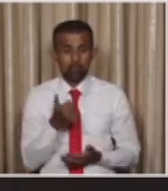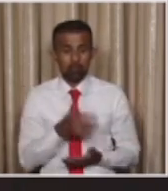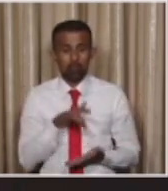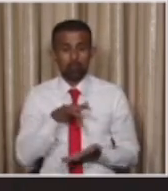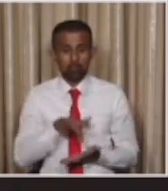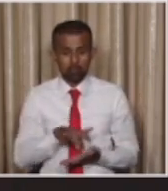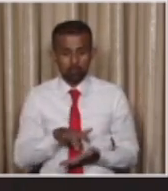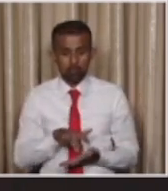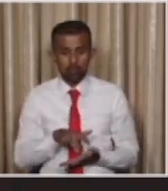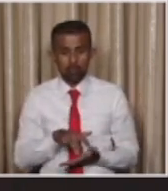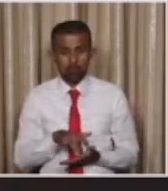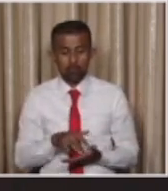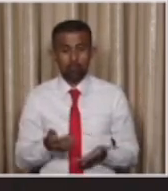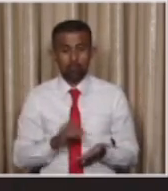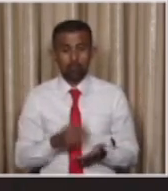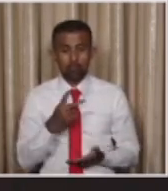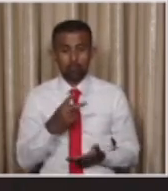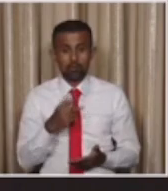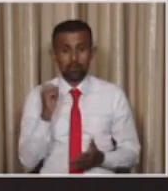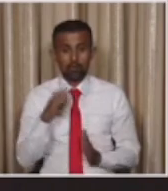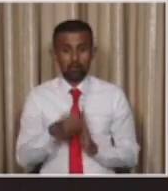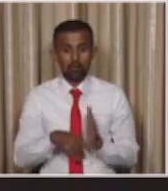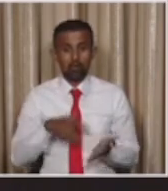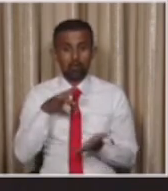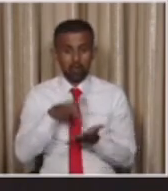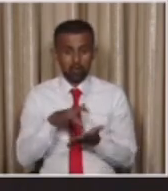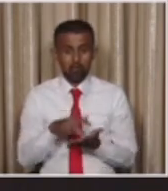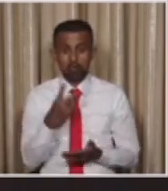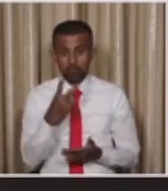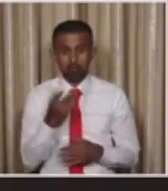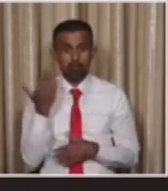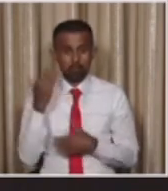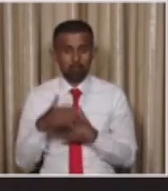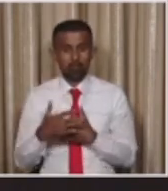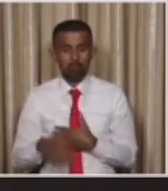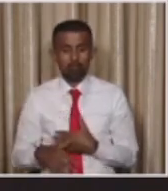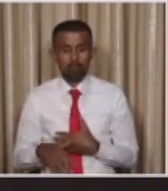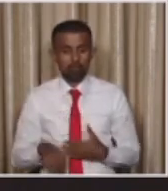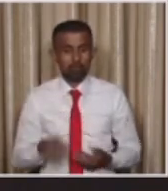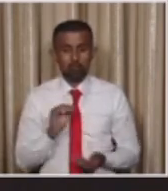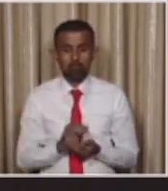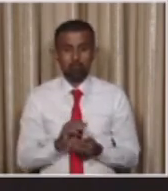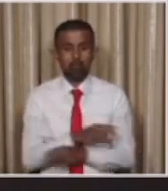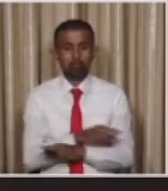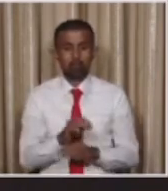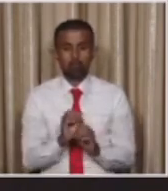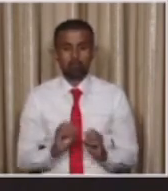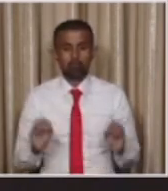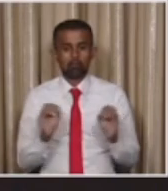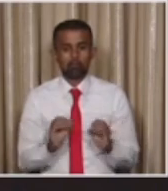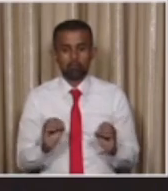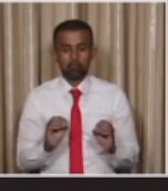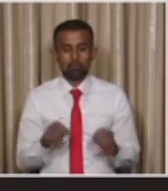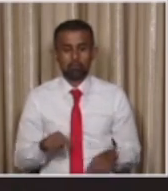නගරය දෙවරක් රටේ අගනගරය වූ ඓතිහාසික නගරය ආරක්ෂා කරගන්න කිසිම වැඩපිළිවෙලක් නැහැ. ඒ වගේම දැනට